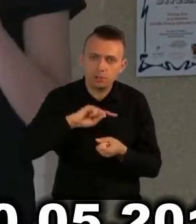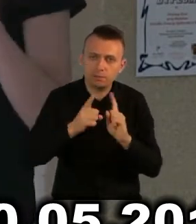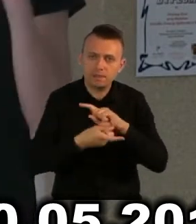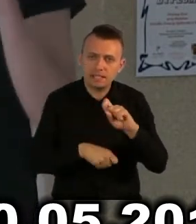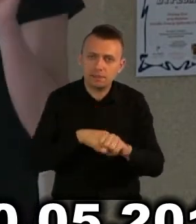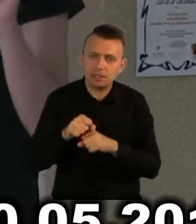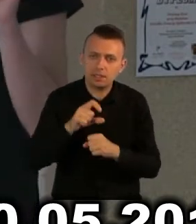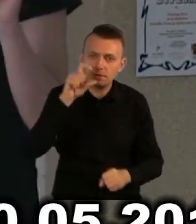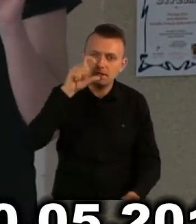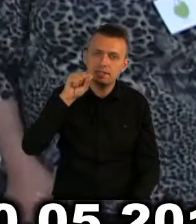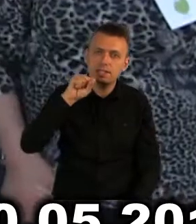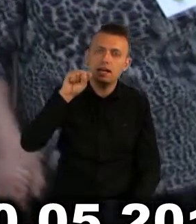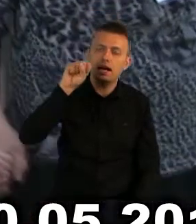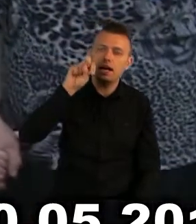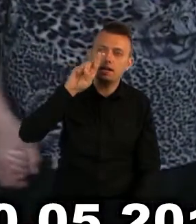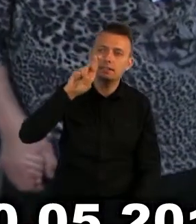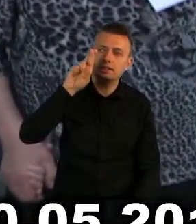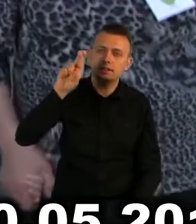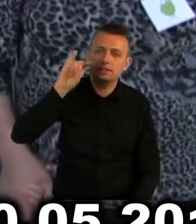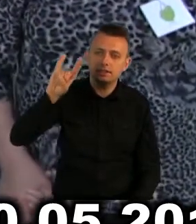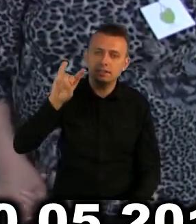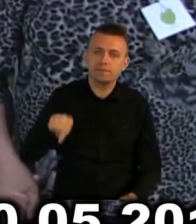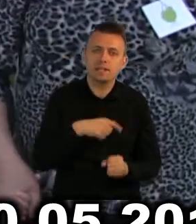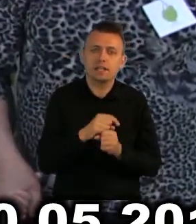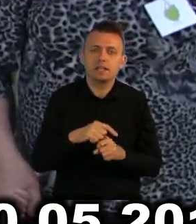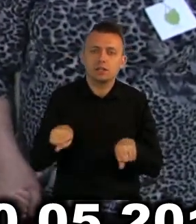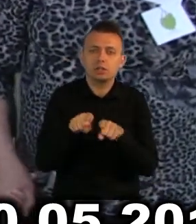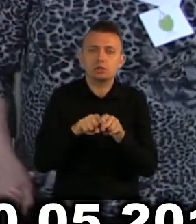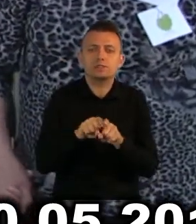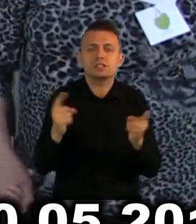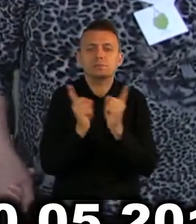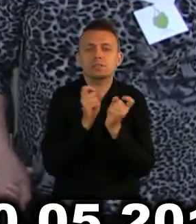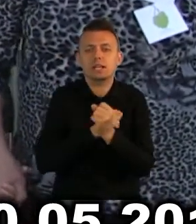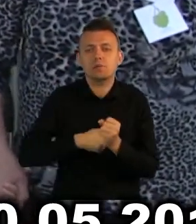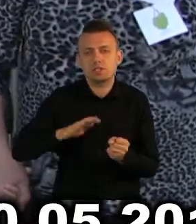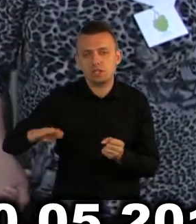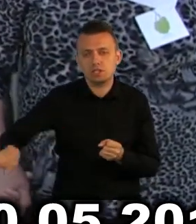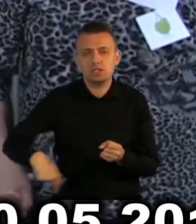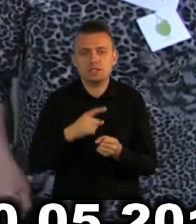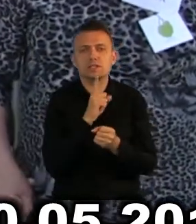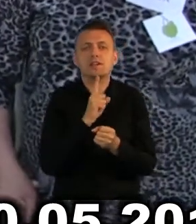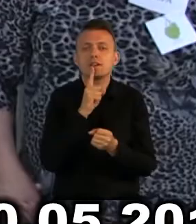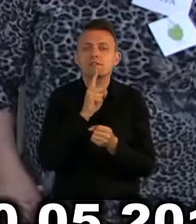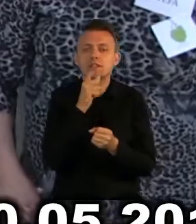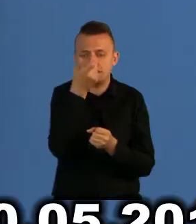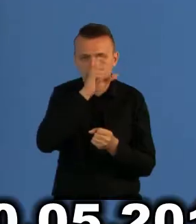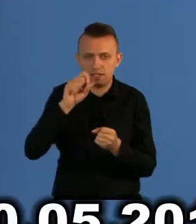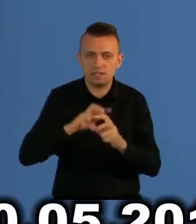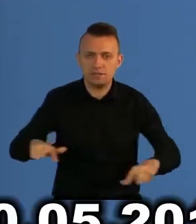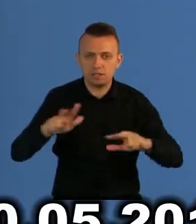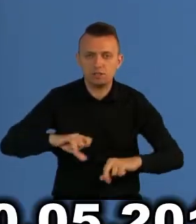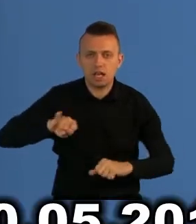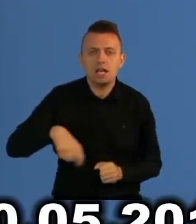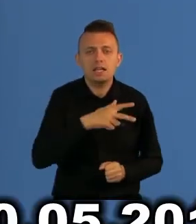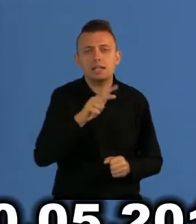Podobnym takim zamiennikiem będzie kary. Z dietetykiem spotkają się również dzieci ze świetlicy Rodzinka w kompleksie terapeutyczno-integracyjnym. Jak co